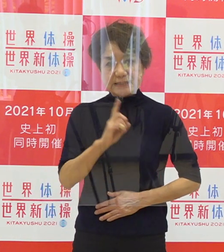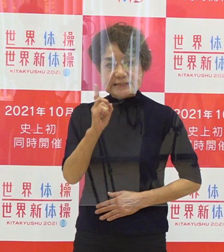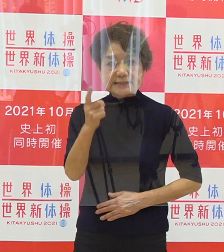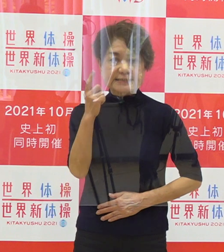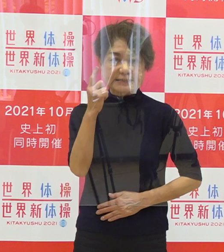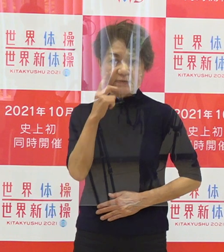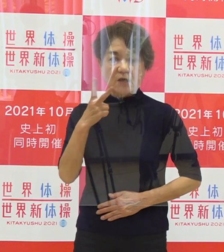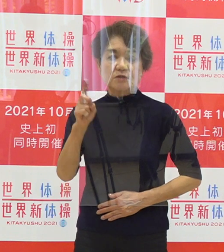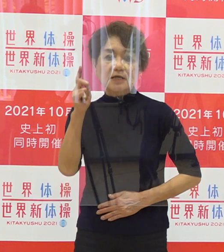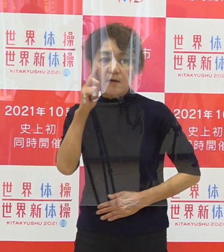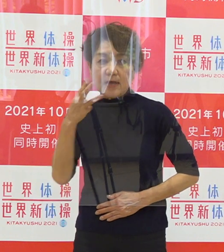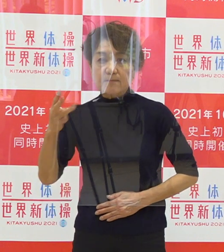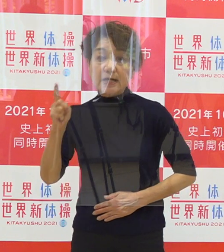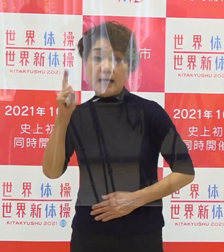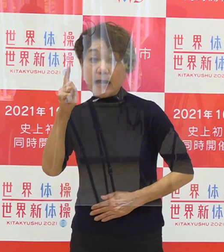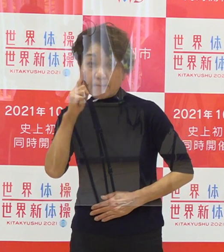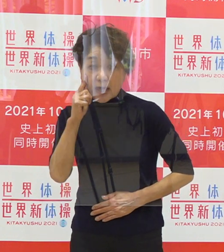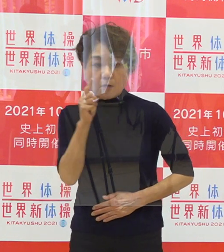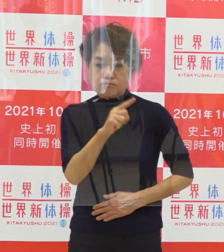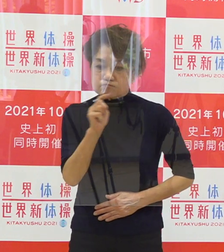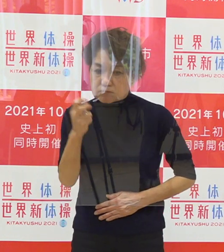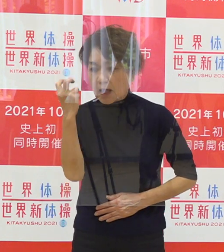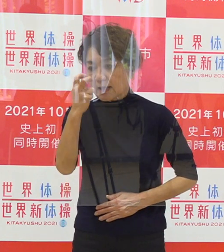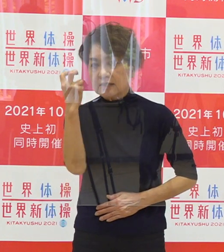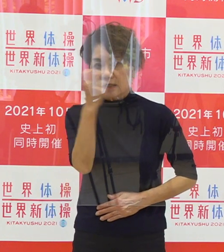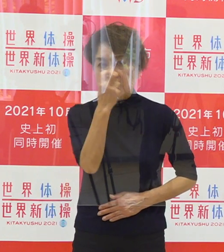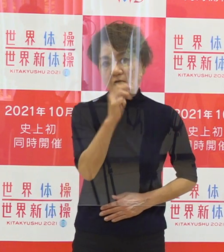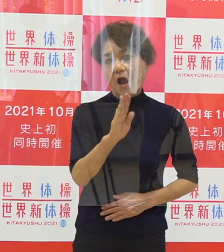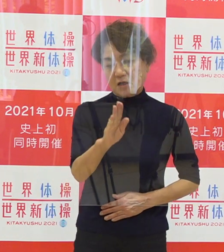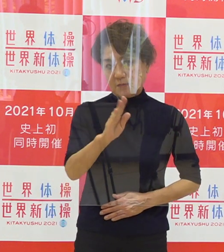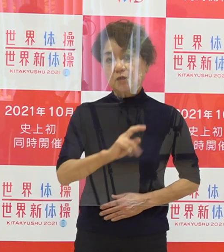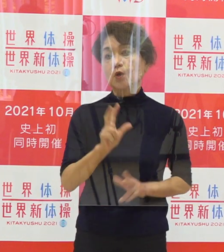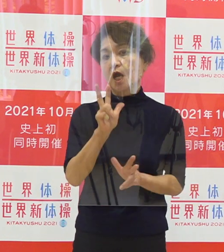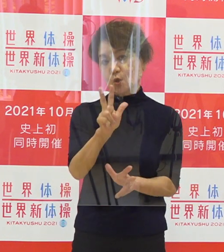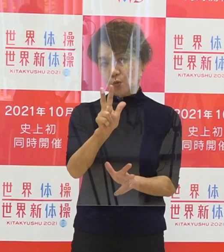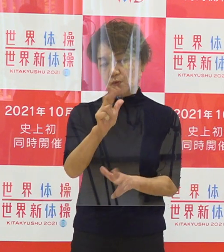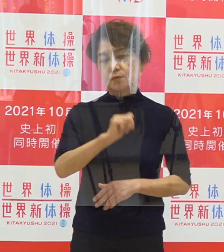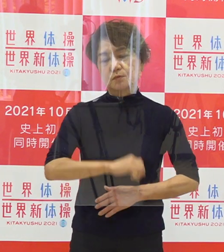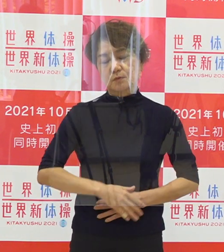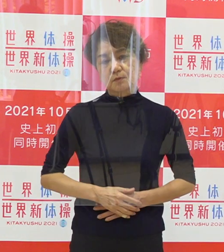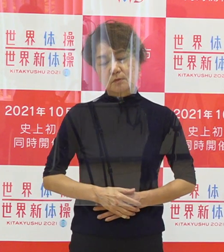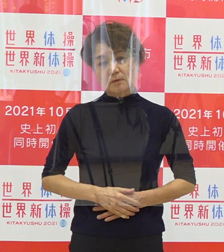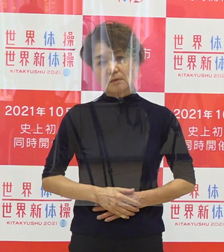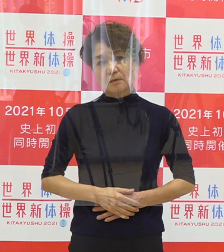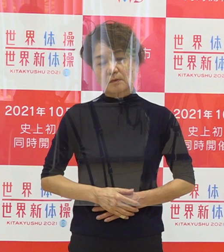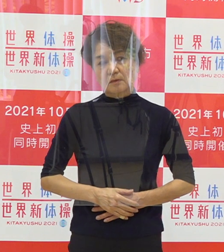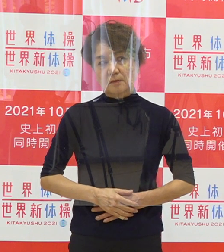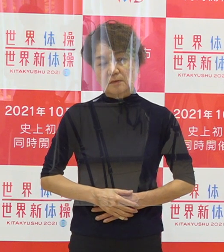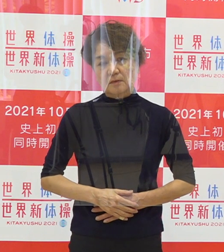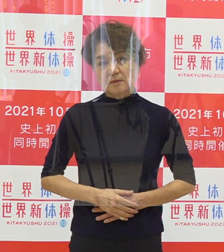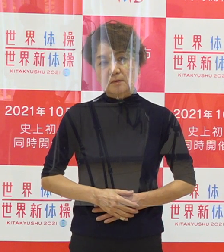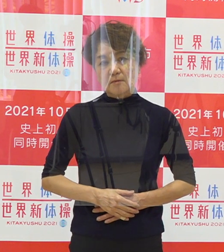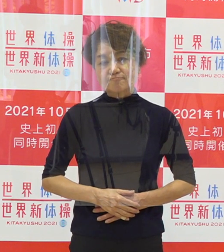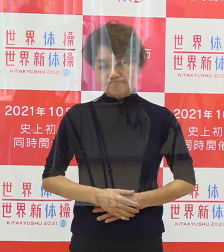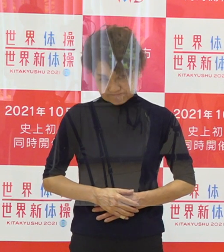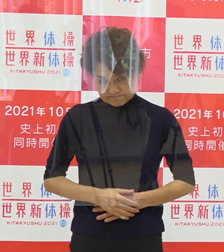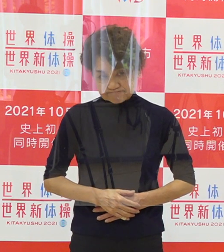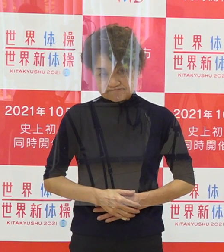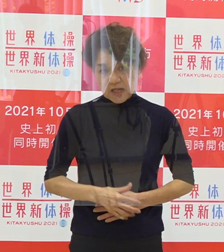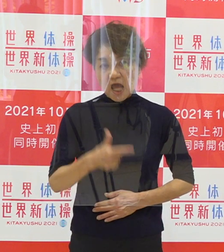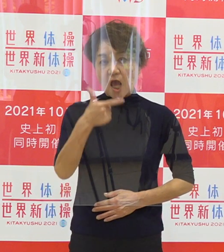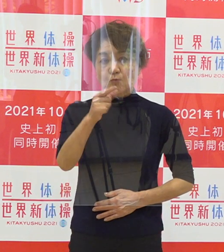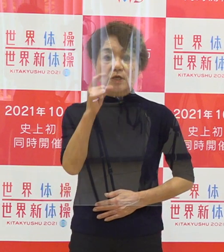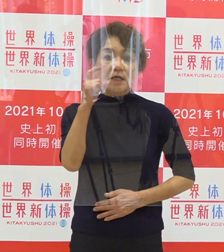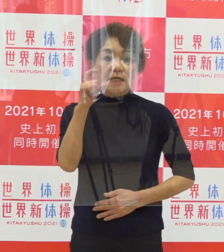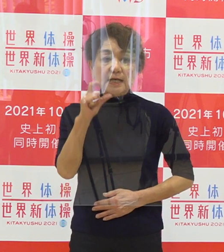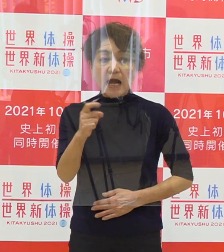2日目、3日目といずれも検査を行うことになっております。そして6日目